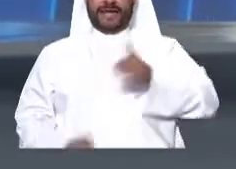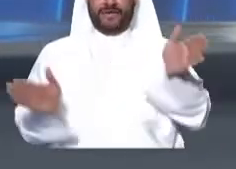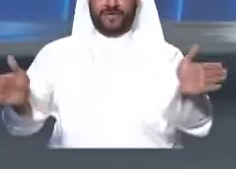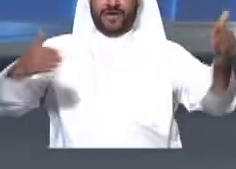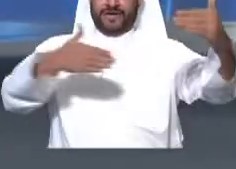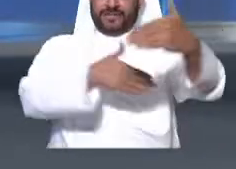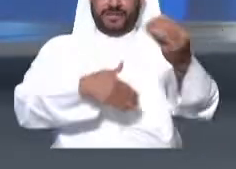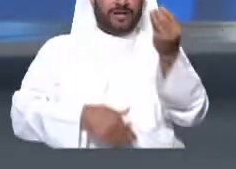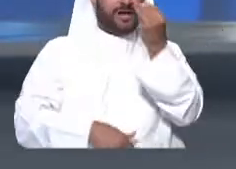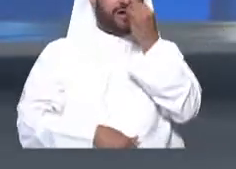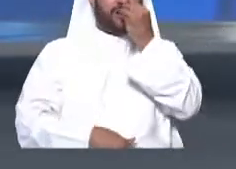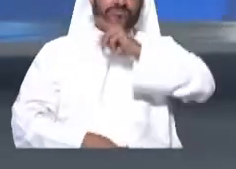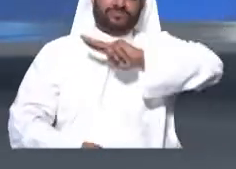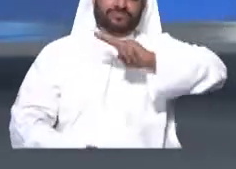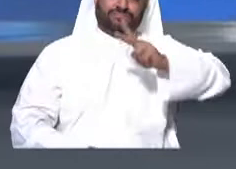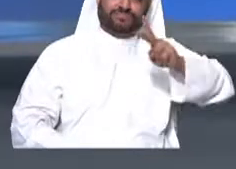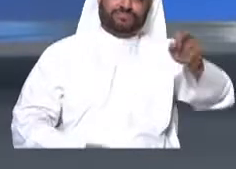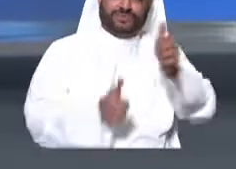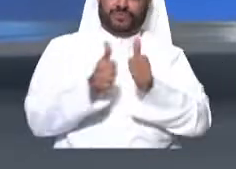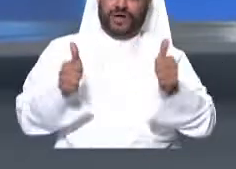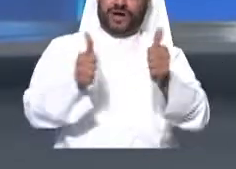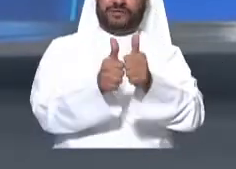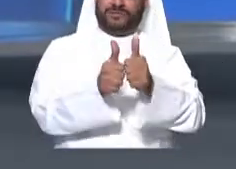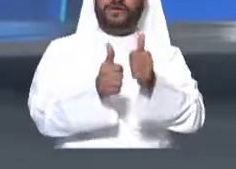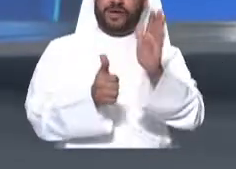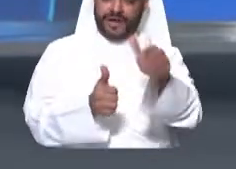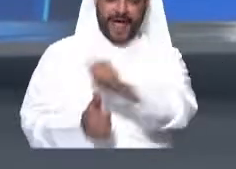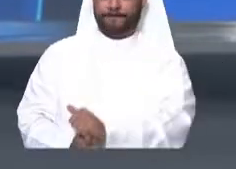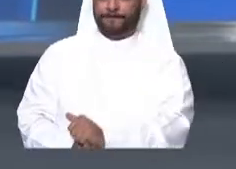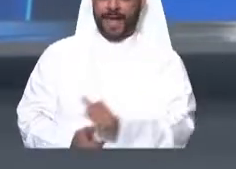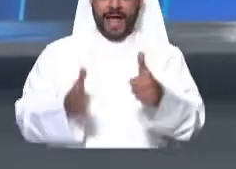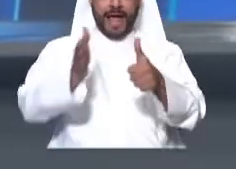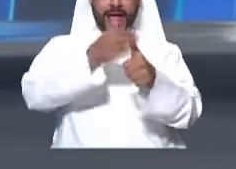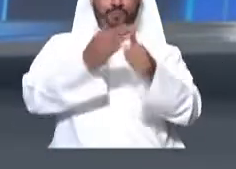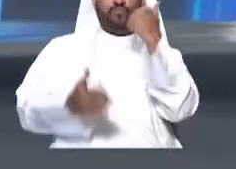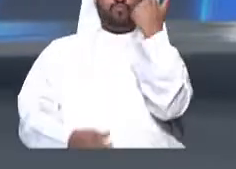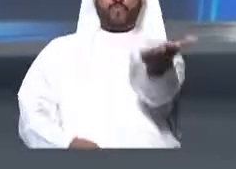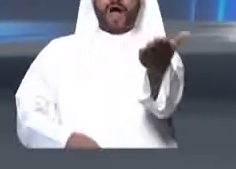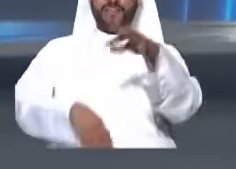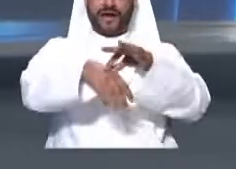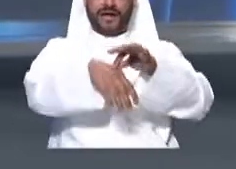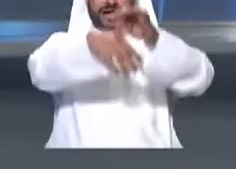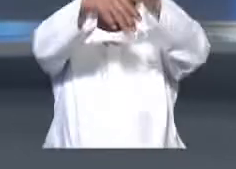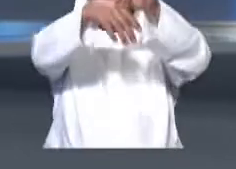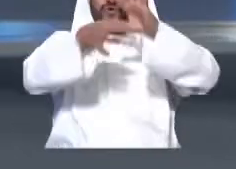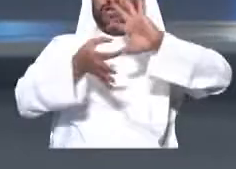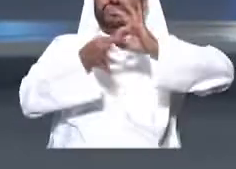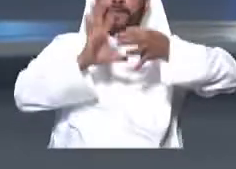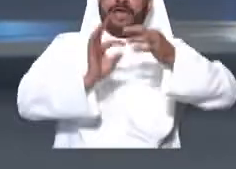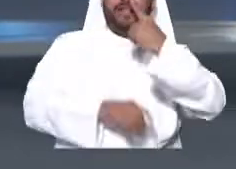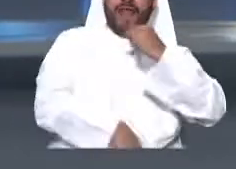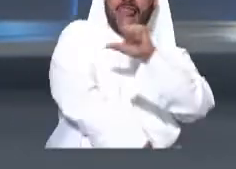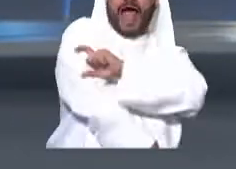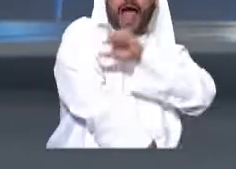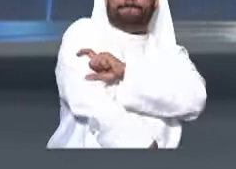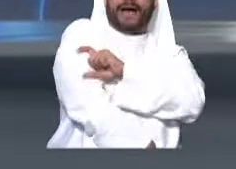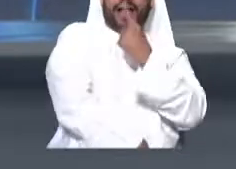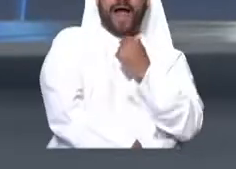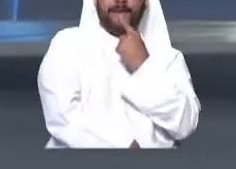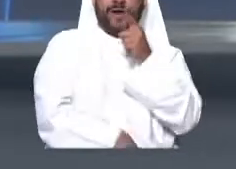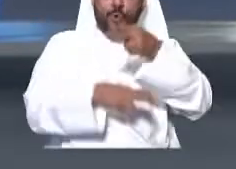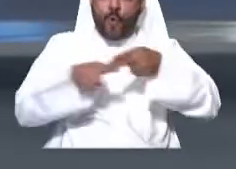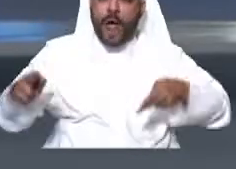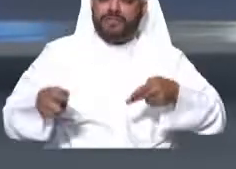الغذائية للأسر المحتاجة. المبادرة الإنسانية عبر جمعية الهلال الأحمر الكويتي تأتي في